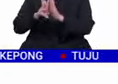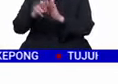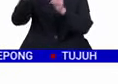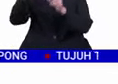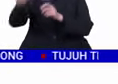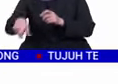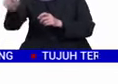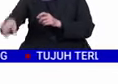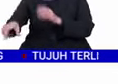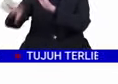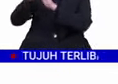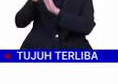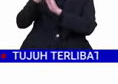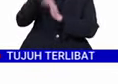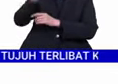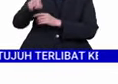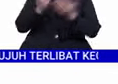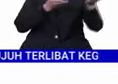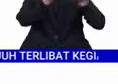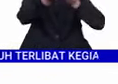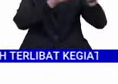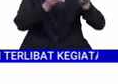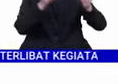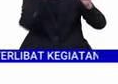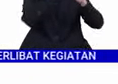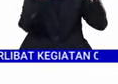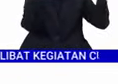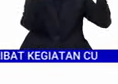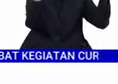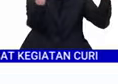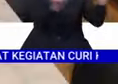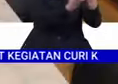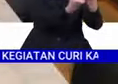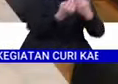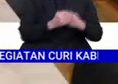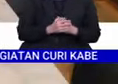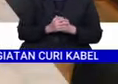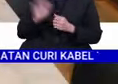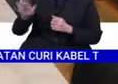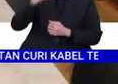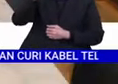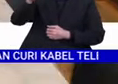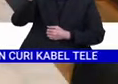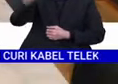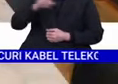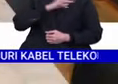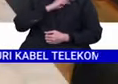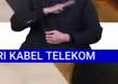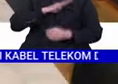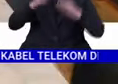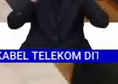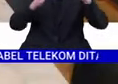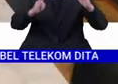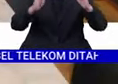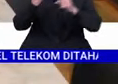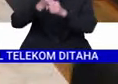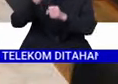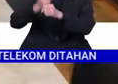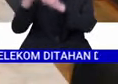perlu melaksanakan tanggungjawab berhikmat kepada rakyat bagi developer kita supaya mencipta fokus pada tugas dan